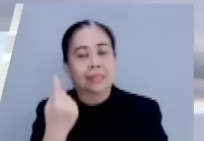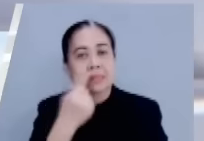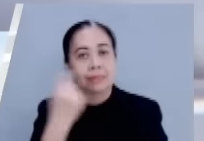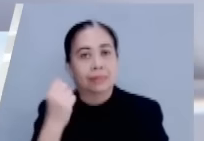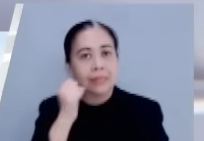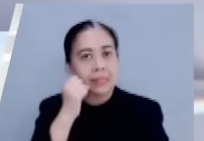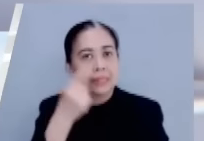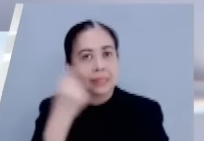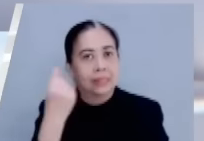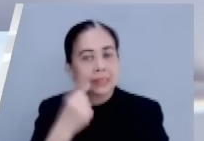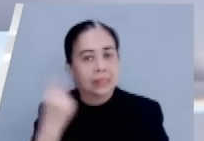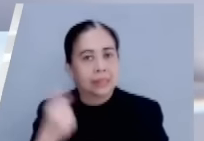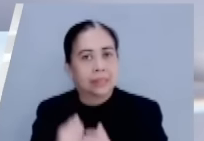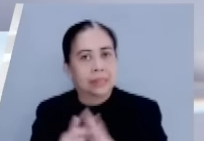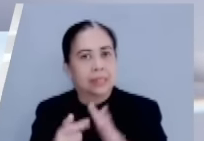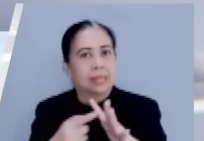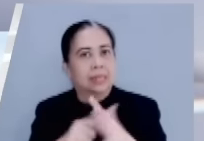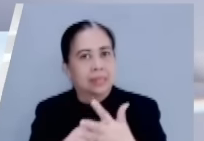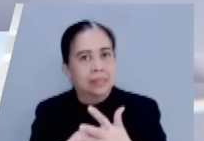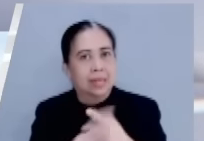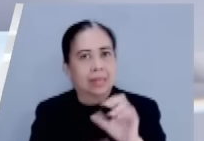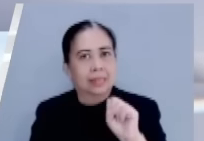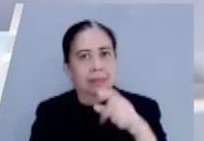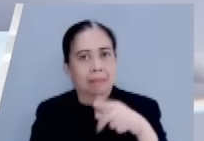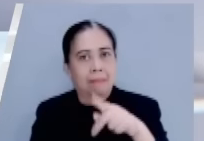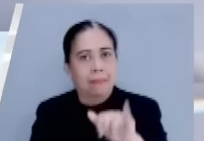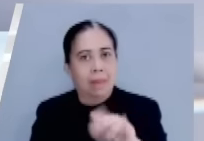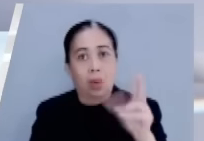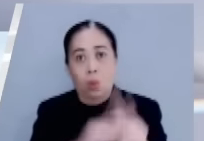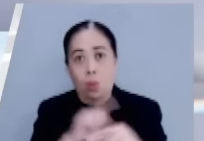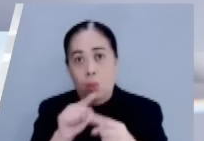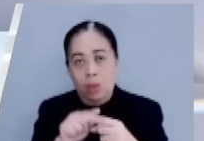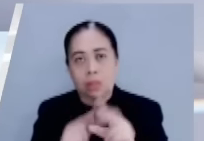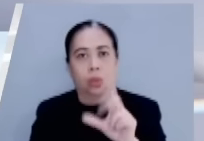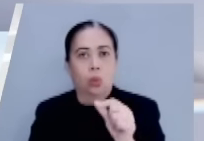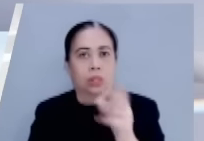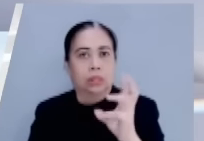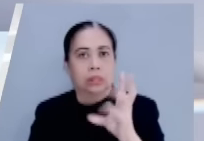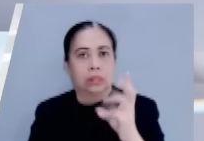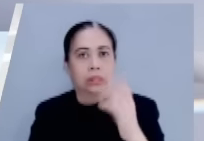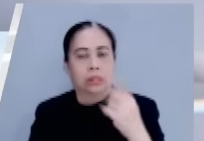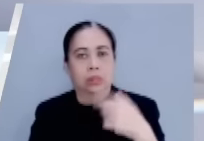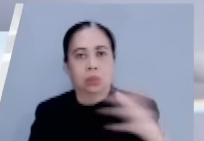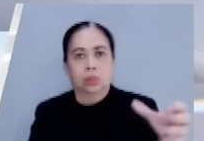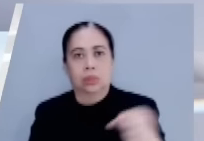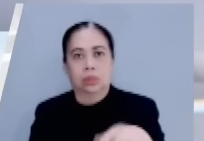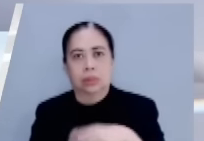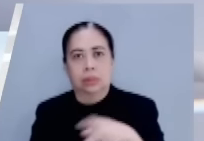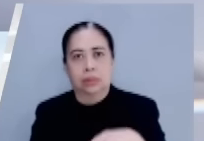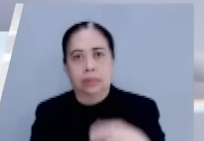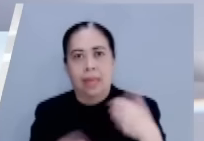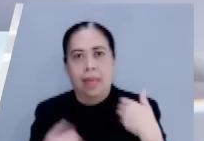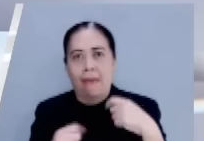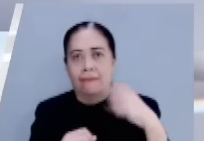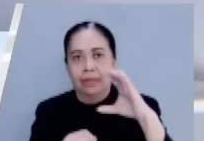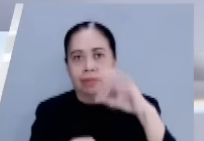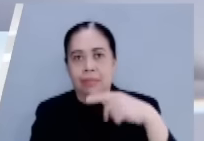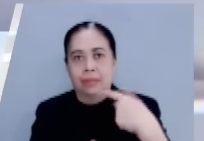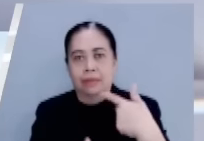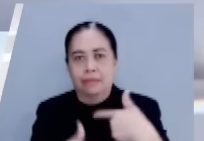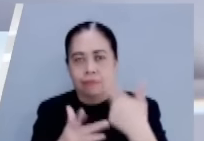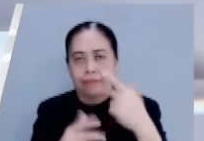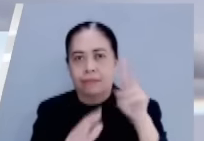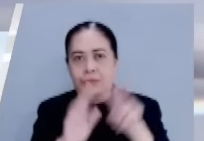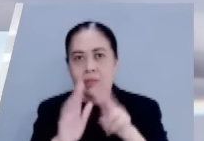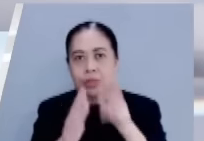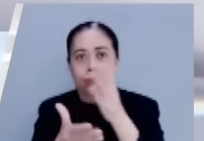Jazeera, nagsimula siyang mang-espiya noong 2016 nang i-recruit sa Pilipinas. May cellphone video pa siya nang magpunta sa Malacanang para sa